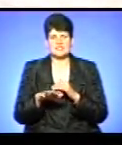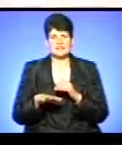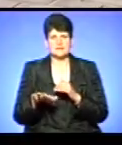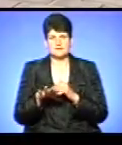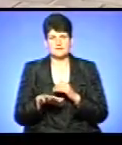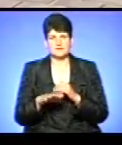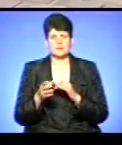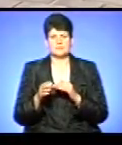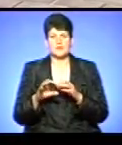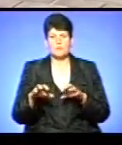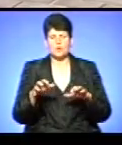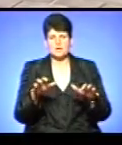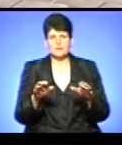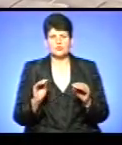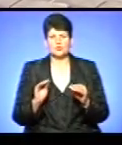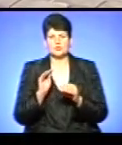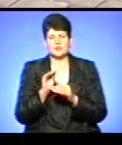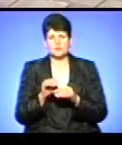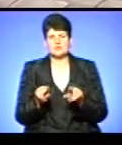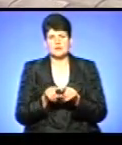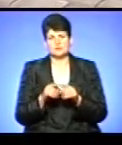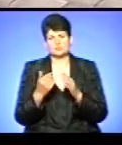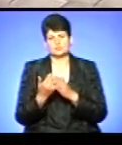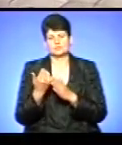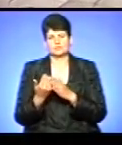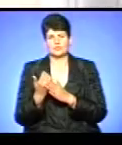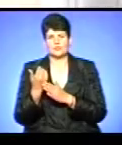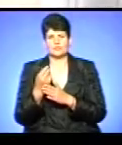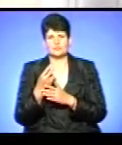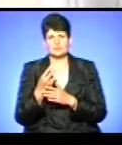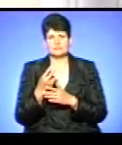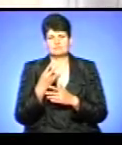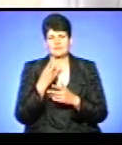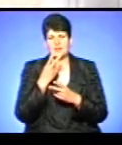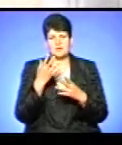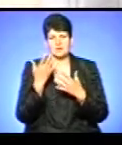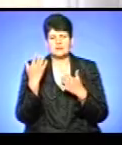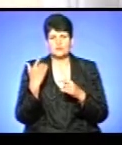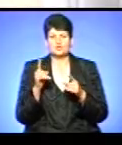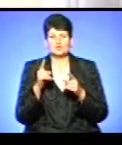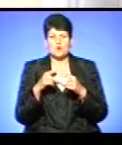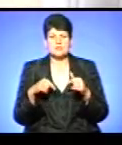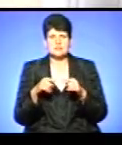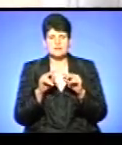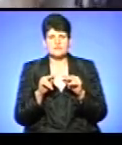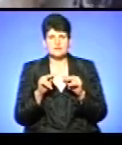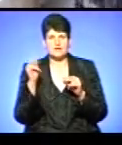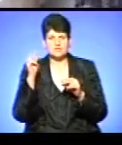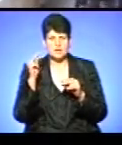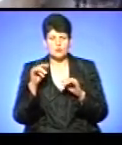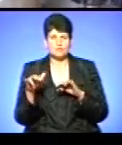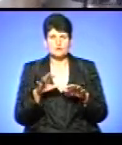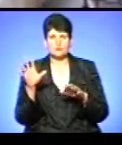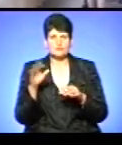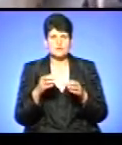газонами та бруківкою. Додають, таких одночасних оновлень в школі не бачили дуже давно. Що ж до організації навчального процесу, то